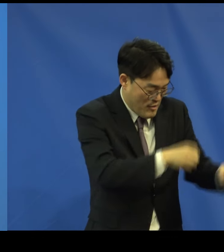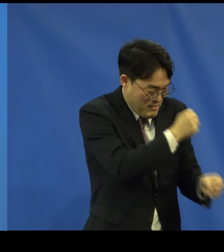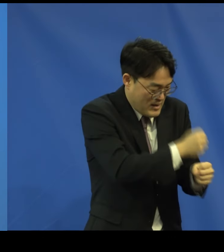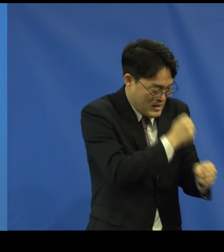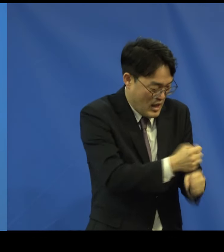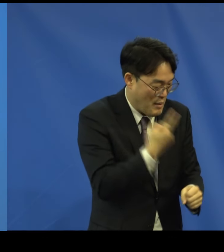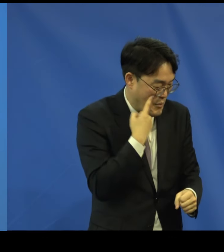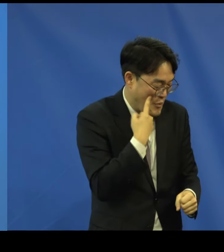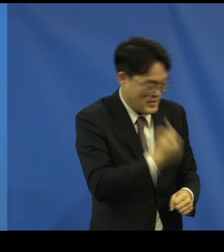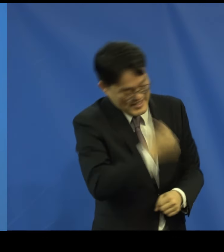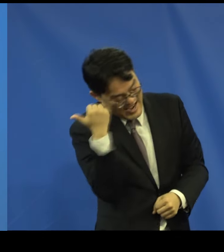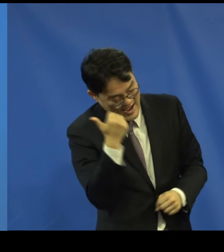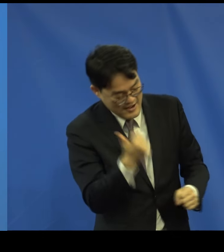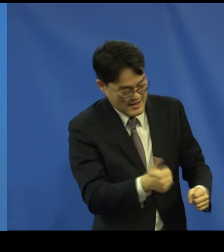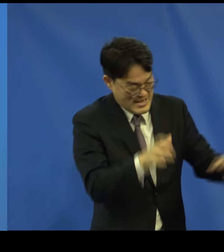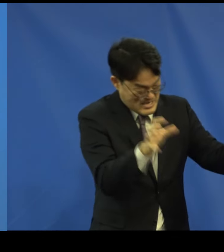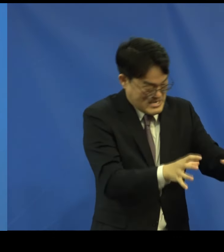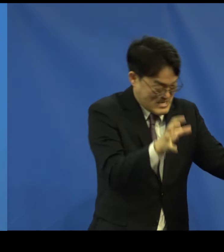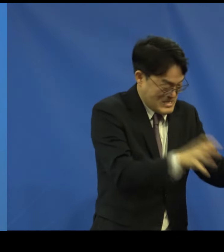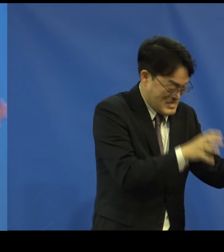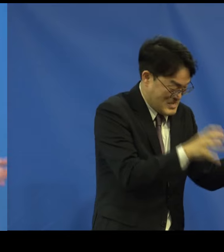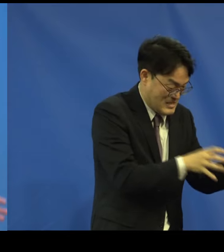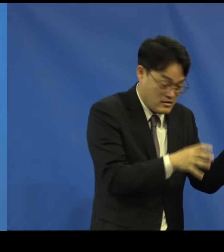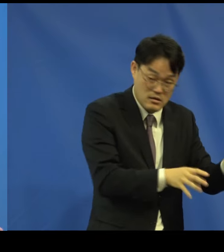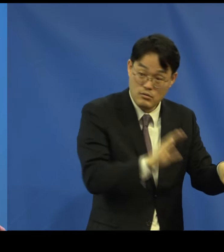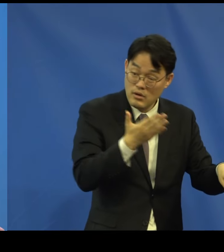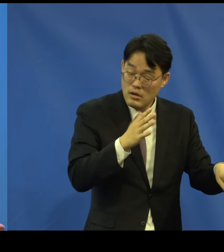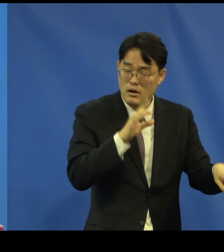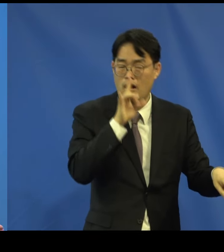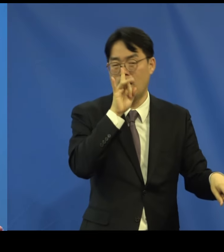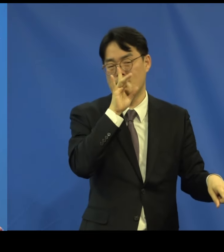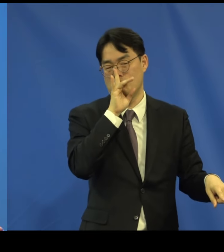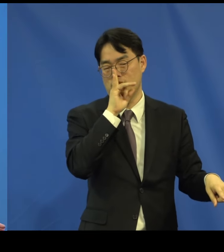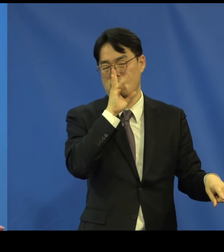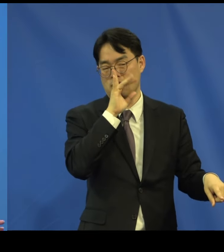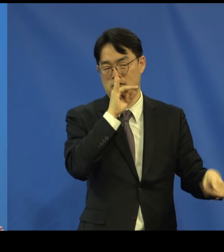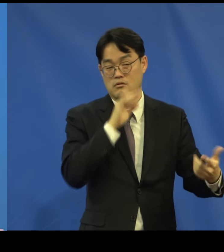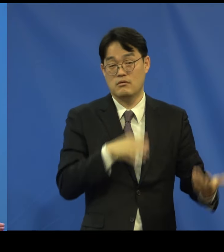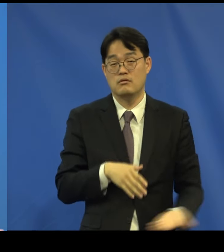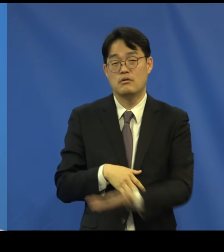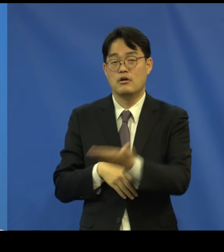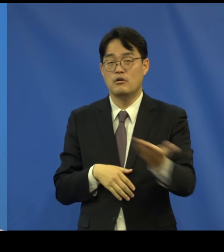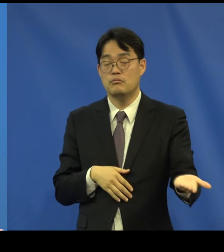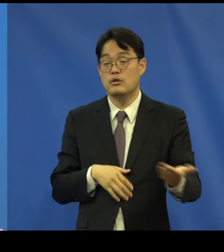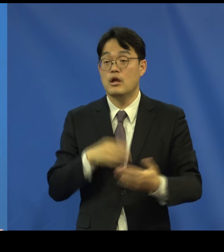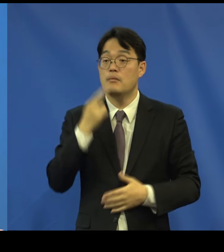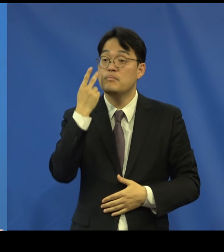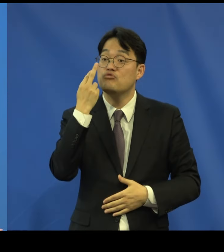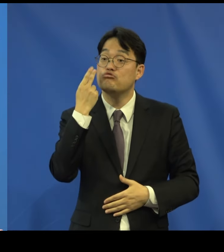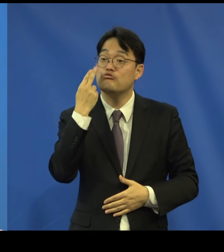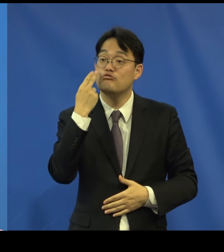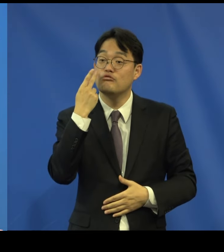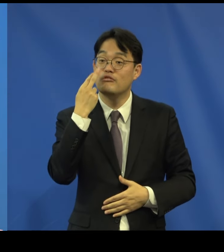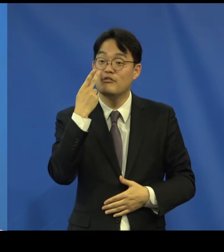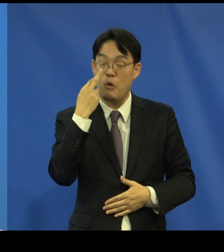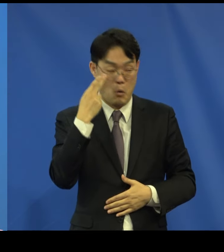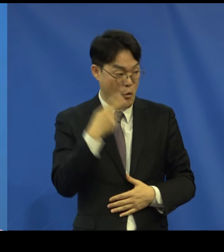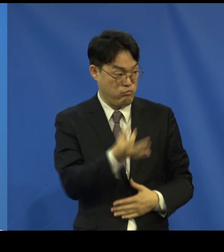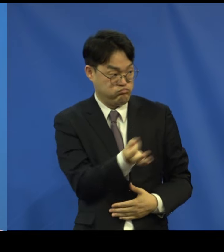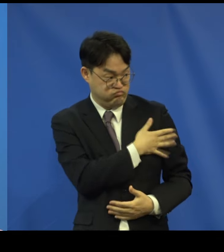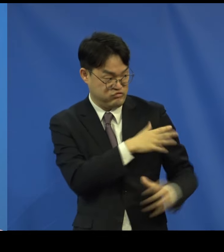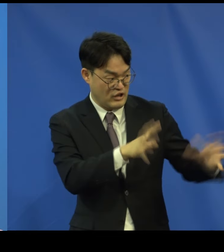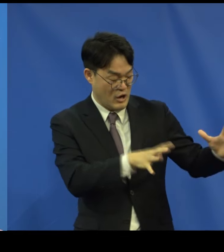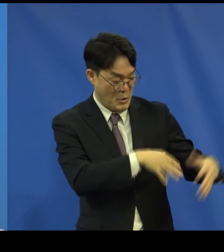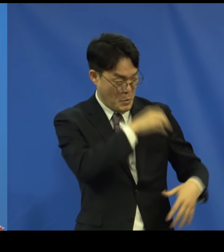가득합니다. 미국의 캘리포니아 같은 데는 따뜻한 도시, 수많은 홈리스들이 거리를 돌아다녀요. 여러분, LA 가보신